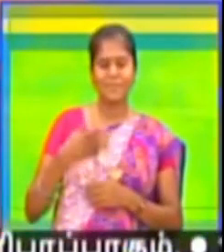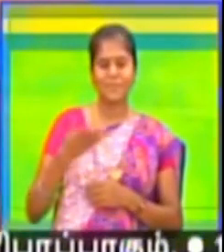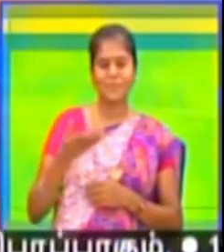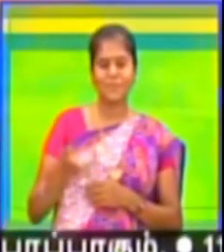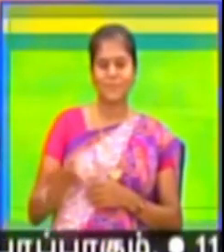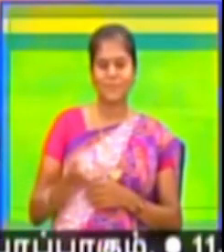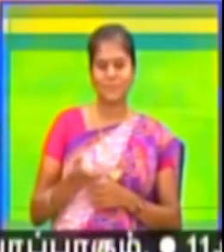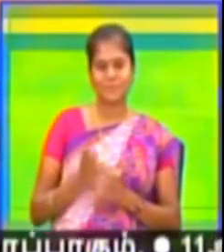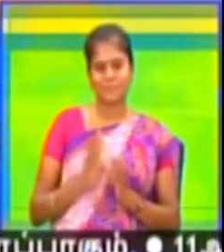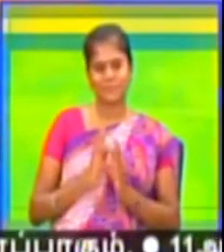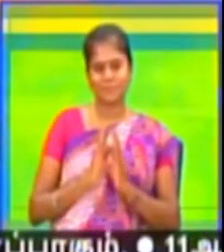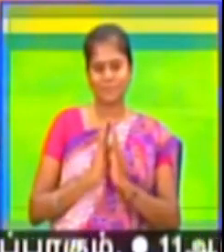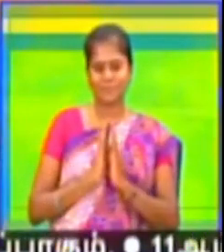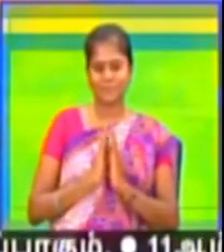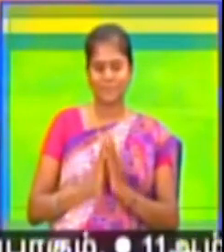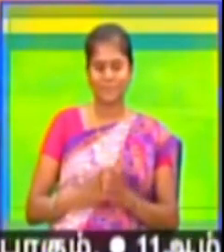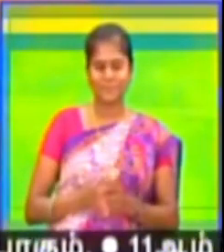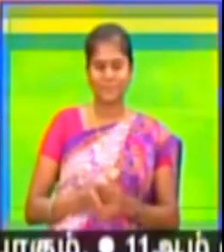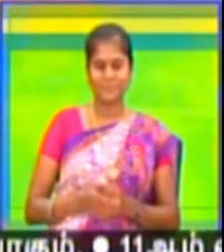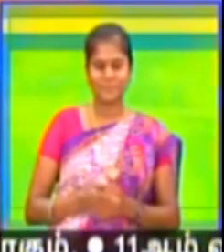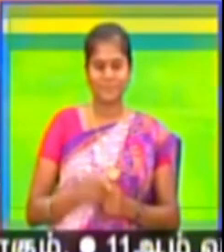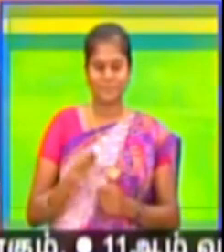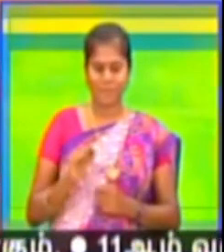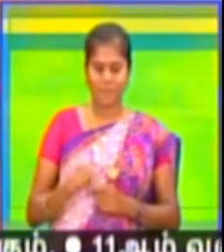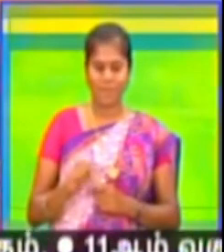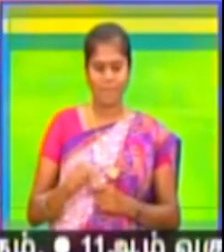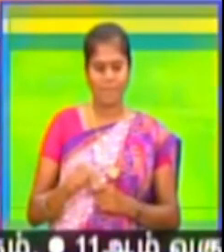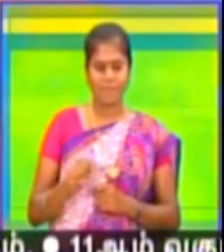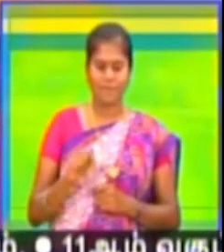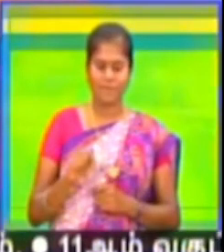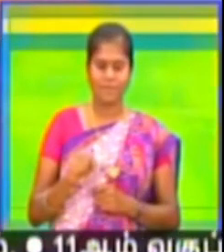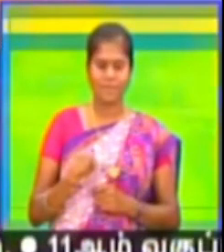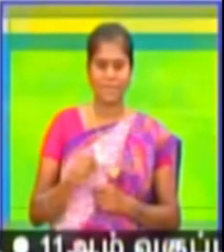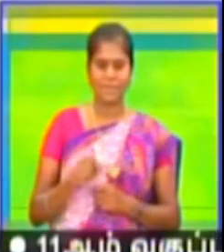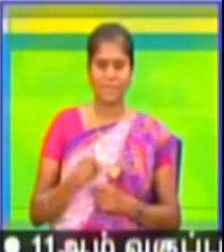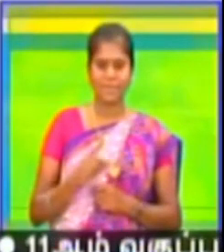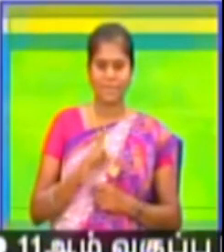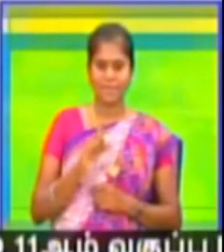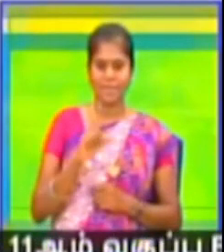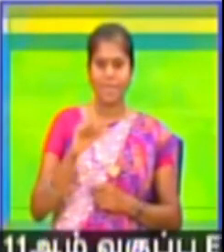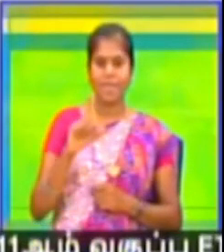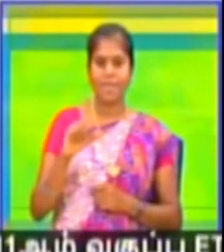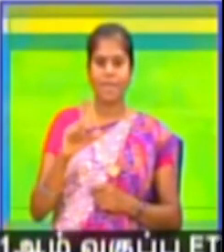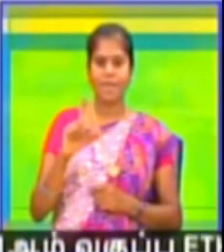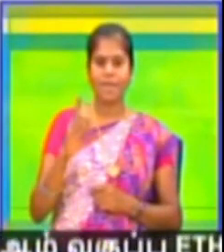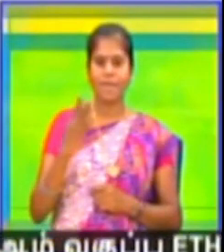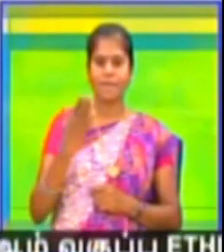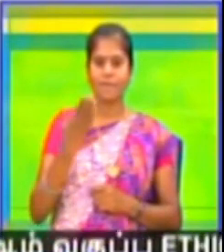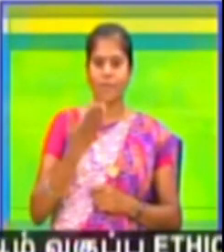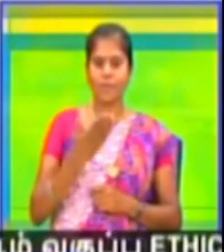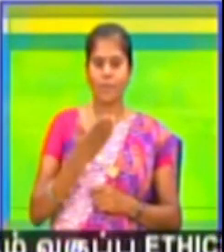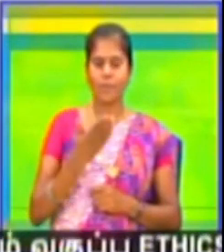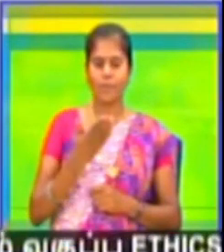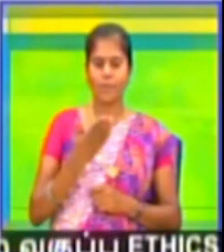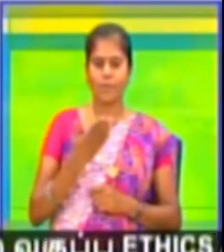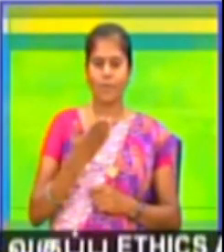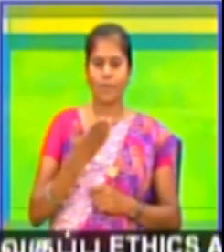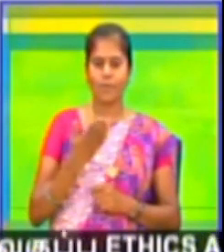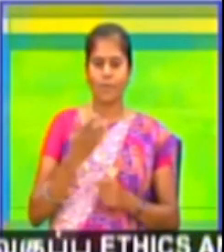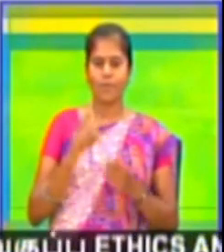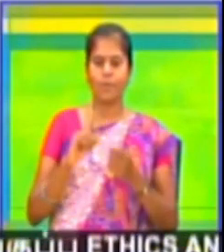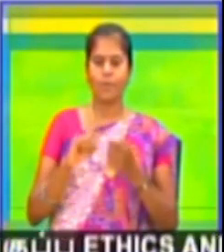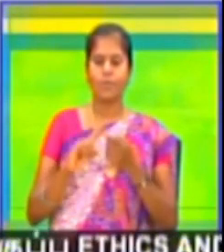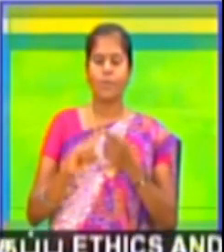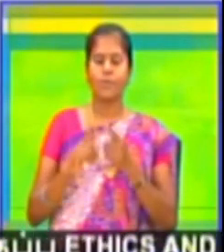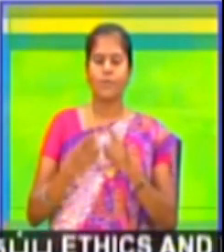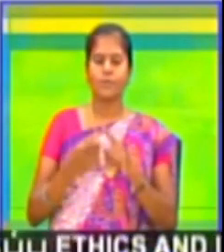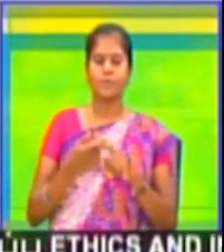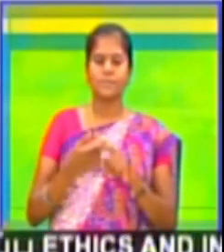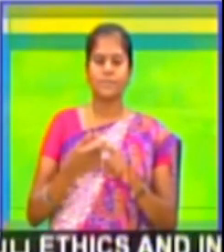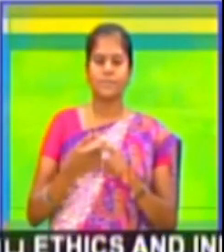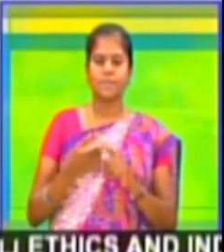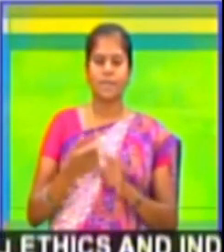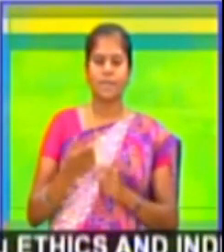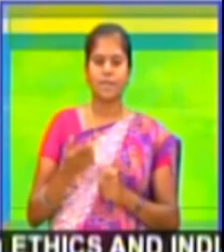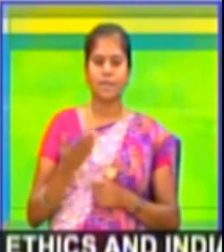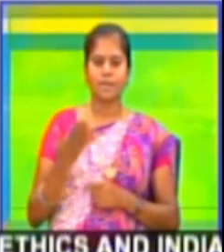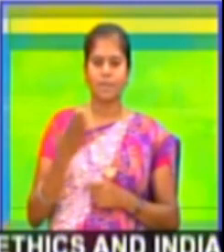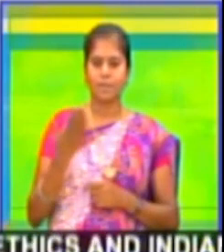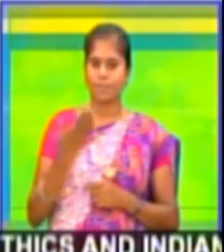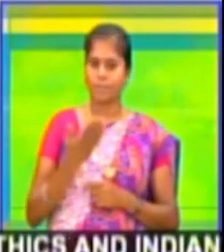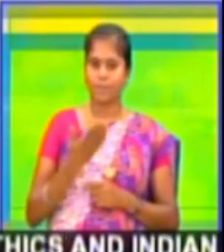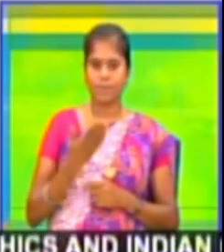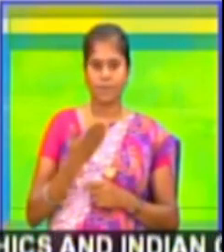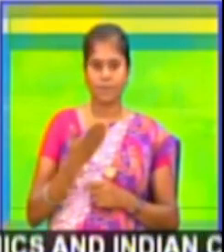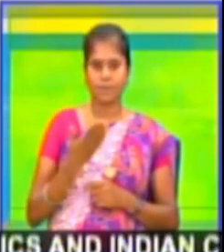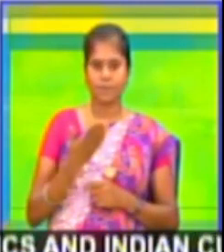பெருமகிழ்ச்சி அடைகிறேன். நாம் இன்னைக்கு 7ஆம் வகுப்பு சமூக அறிவியல் பாடத்தில்